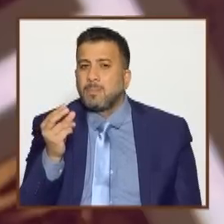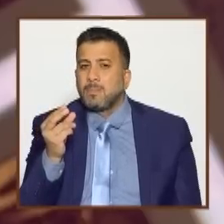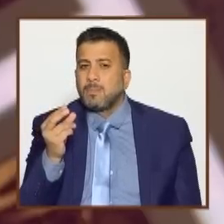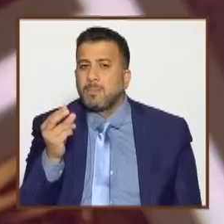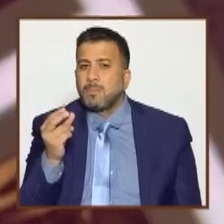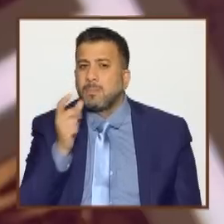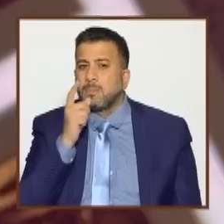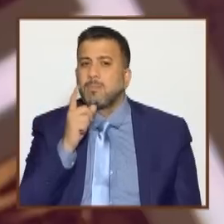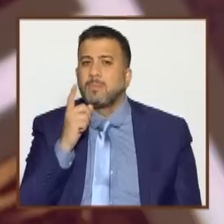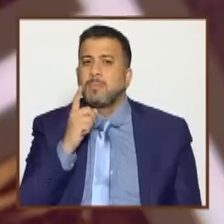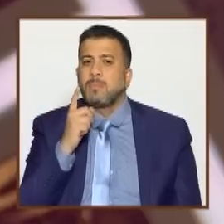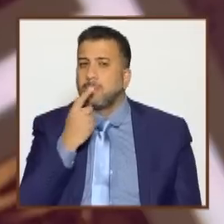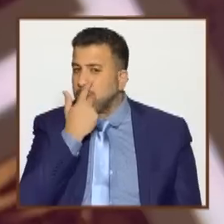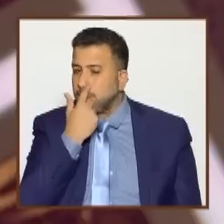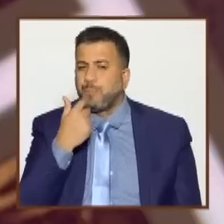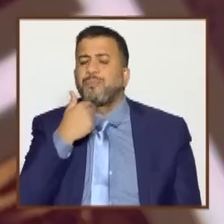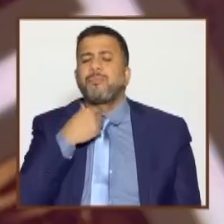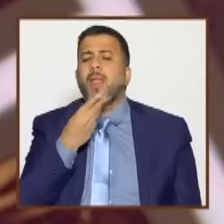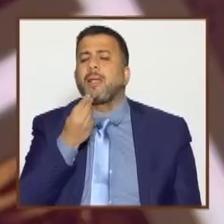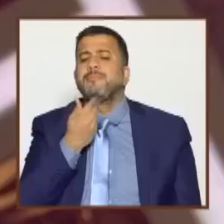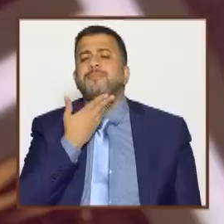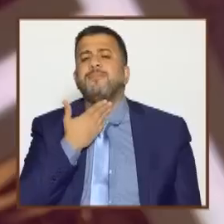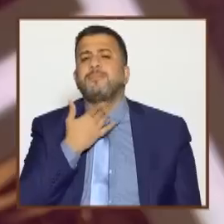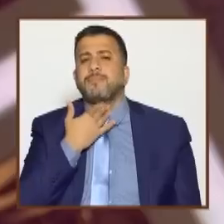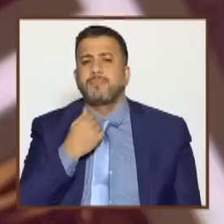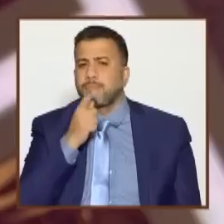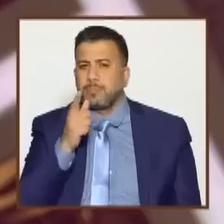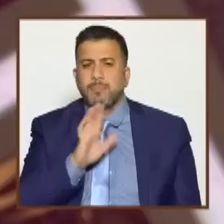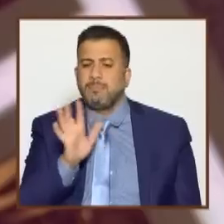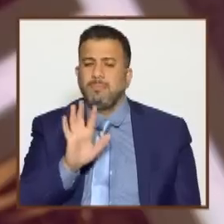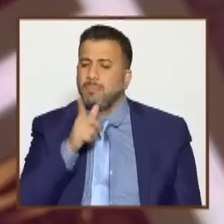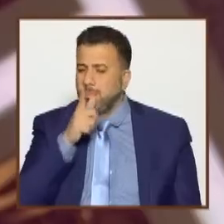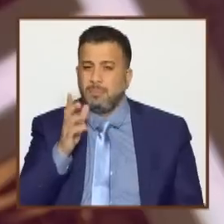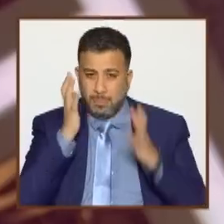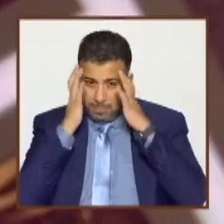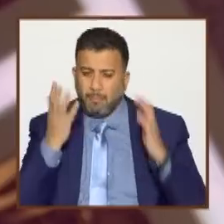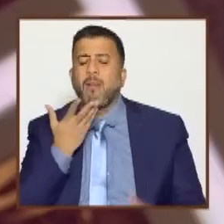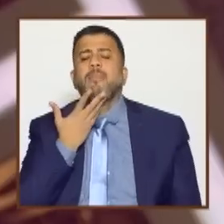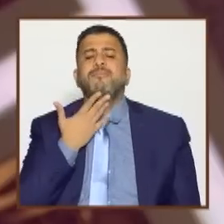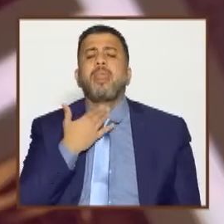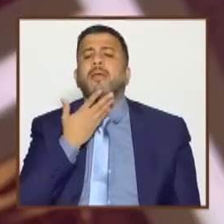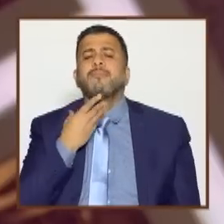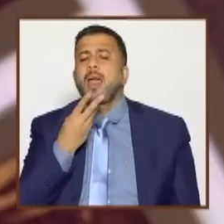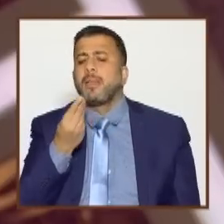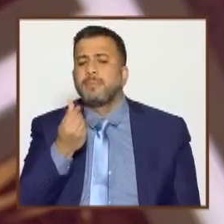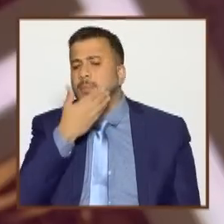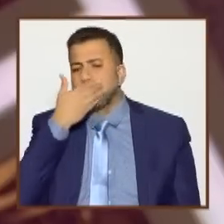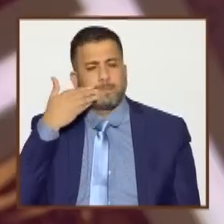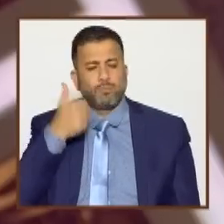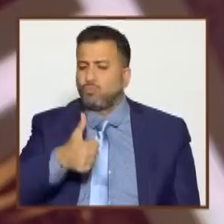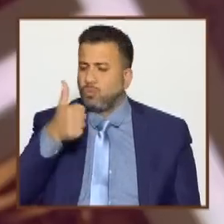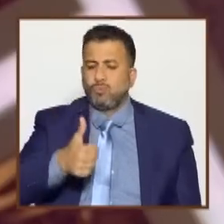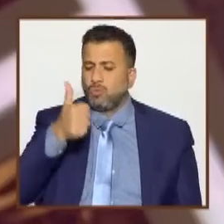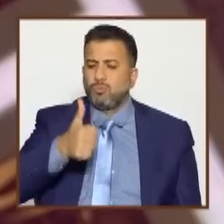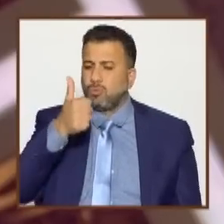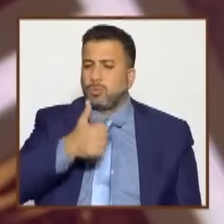خرج إلى الظاهر، خرج إلى ظاهر فمه فابتلعه. عموما بلع الريق لا يفطر حتى لو جمعه الإنسان